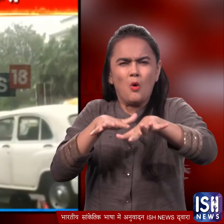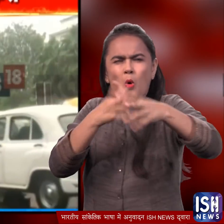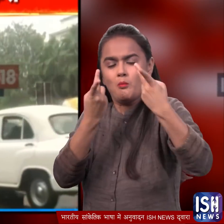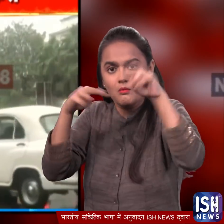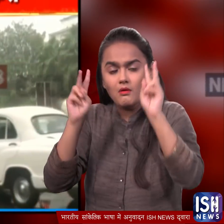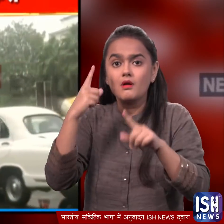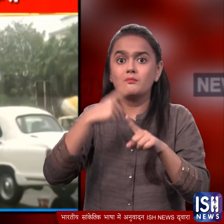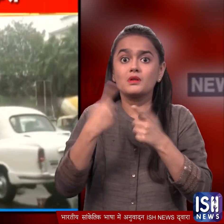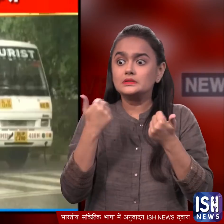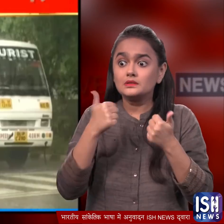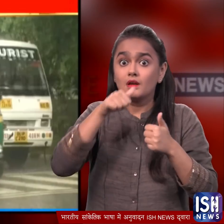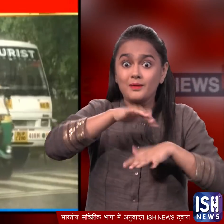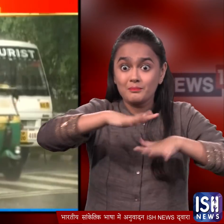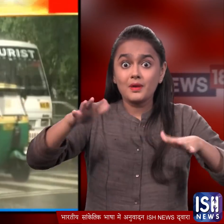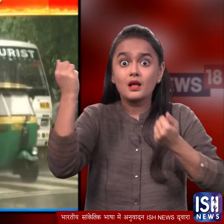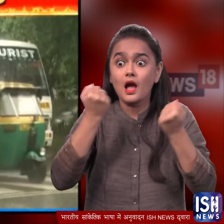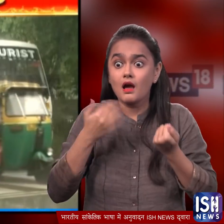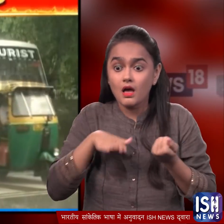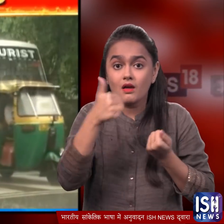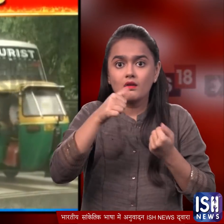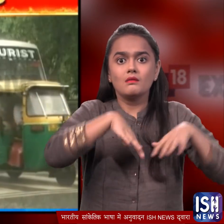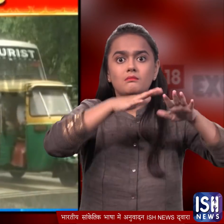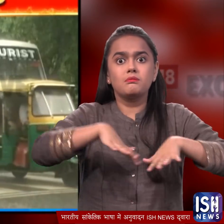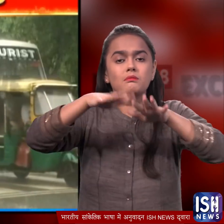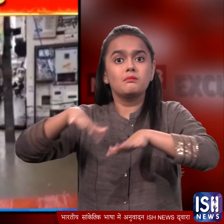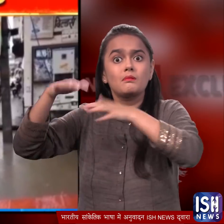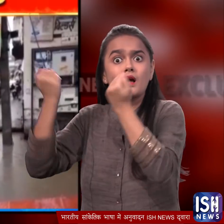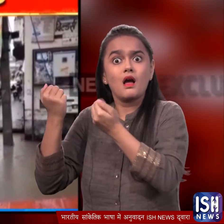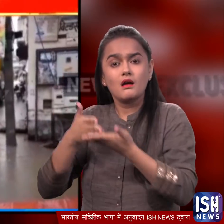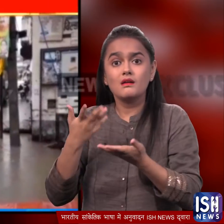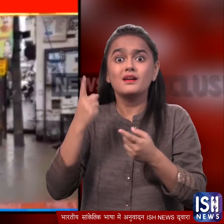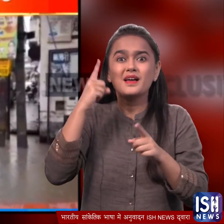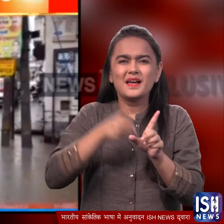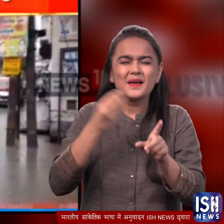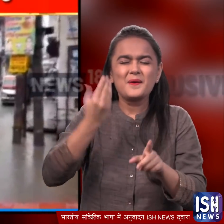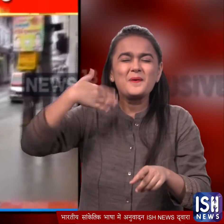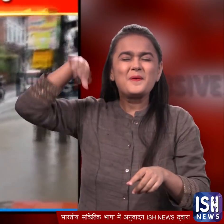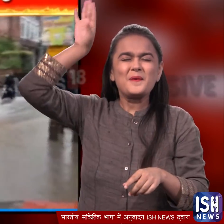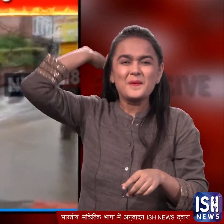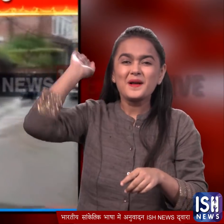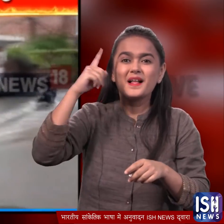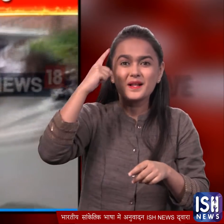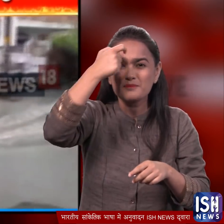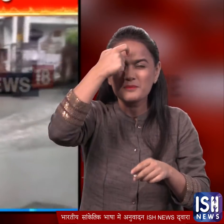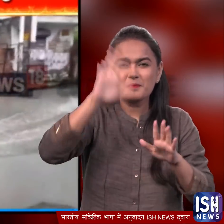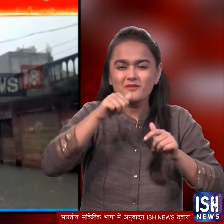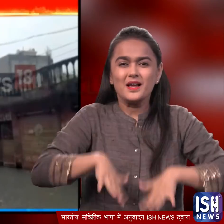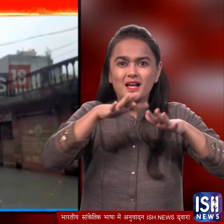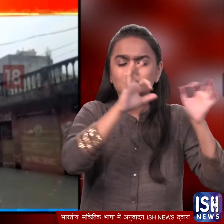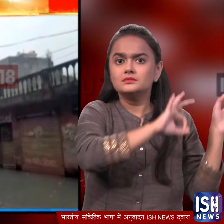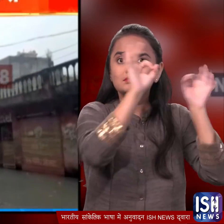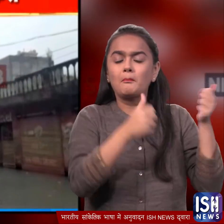गाड़ियाँ रेंगते हुए आगे बढ़ने लगी। इन सब के बीच एक बार फिर दिल्ली की सड़कों पर सालों पुरानी पानी भरने की समस्या सर उठाकर खड़ी हो